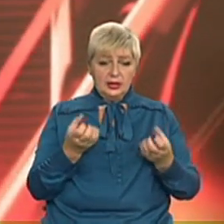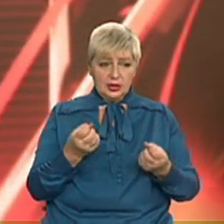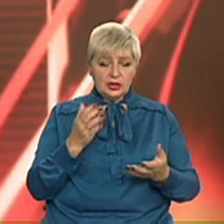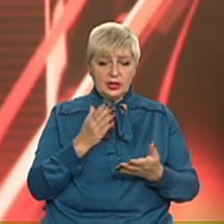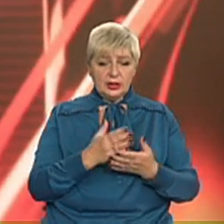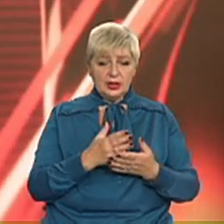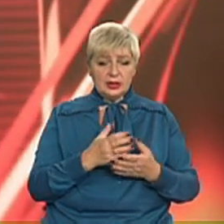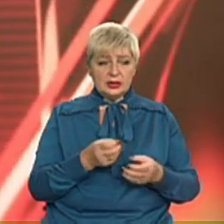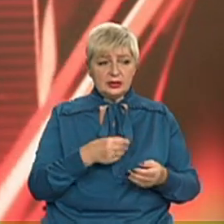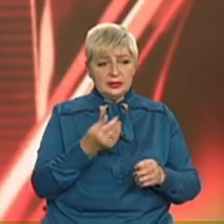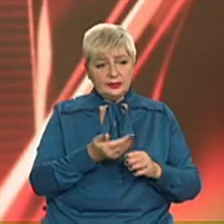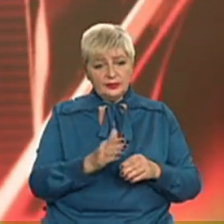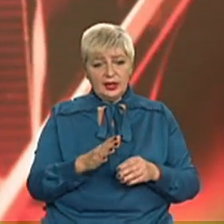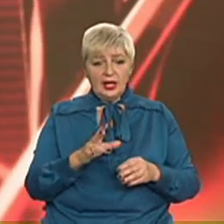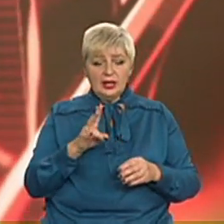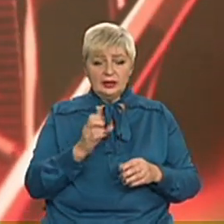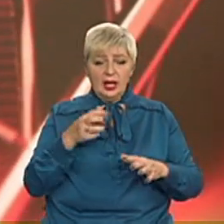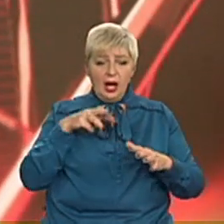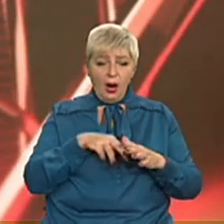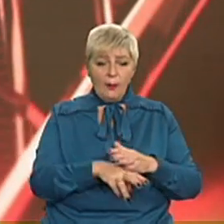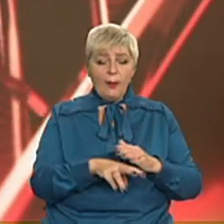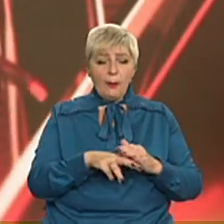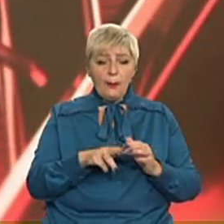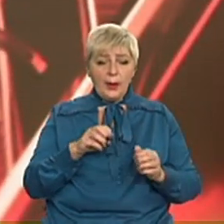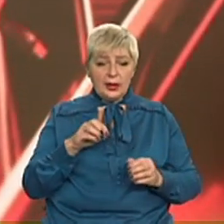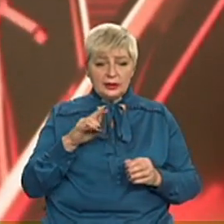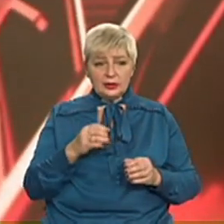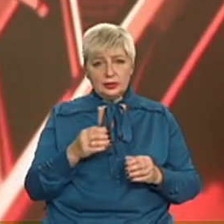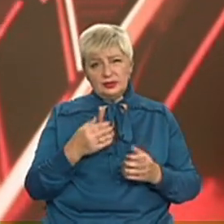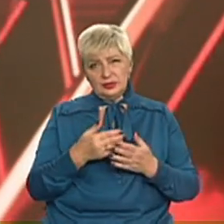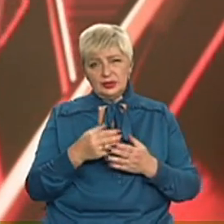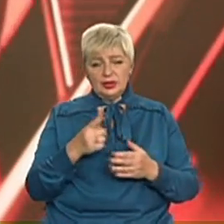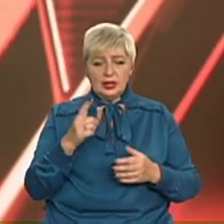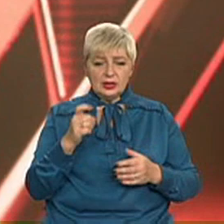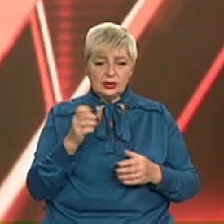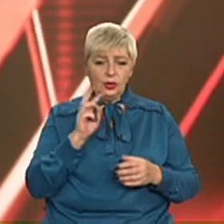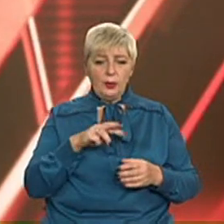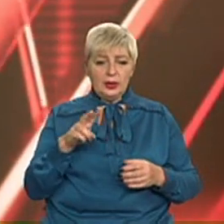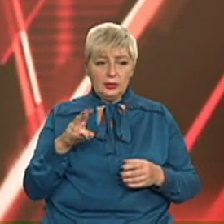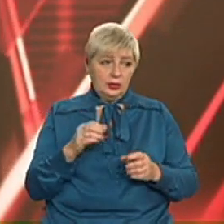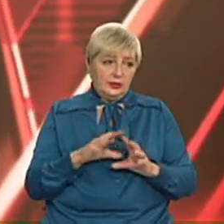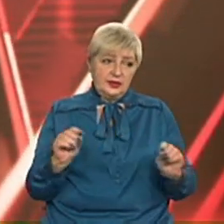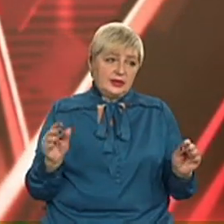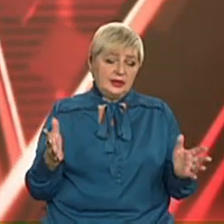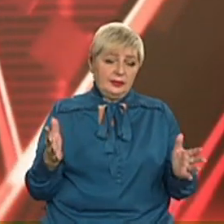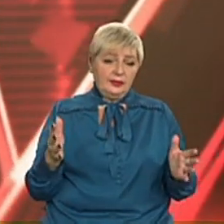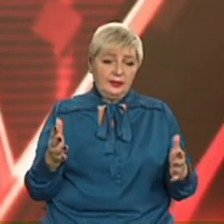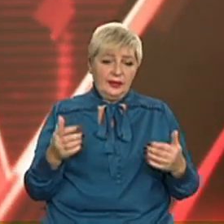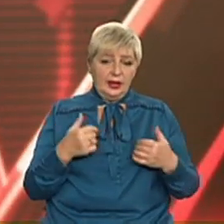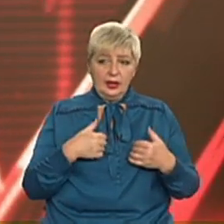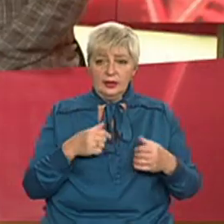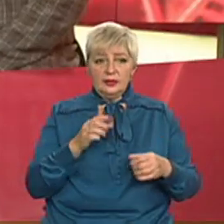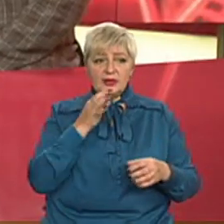ще субвенція на метро, десь чуть трошки більше 800 мільйонів гривень. Ну, взагалі-то все. Тобто ви назвали